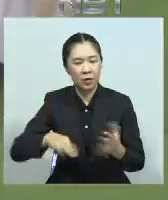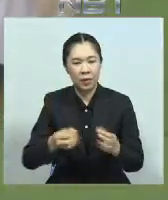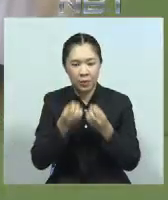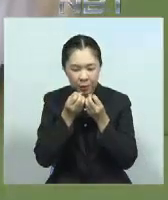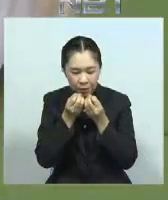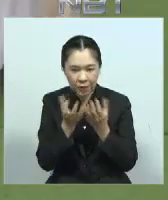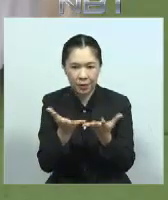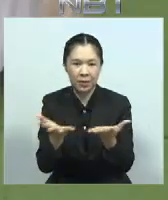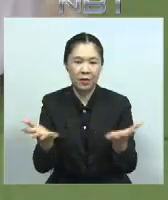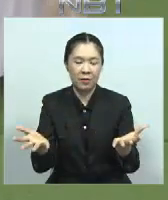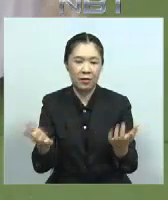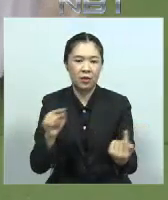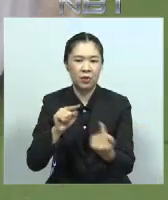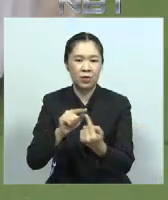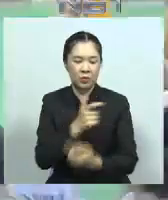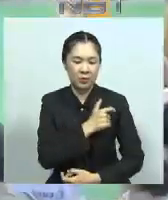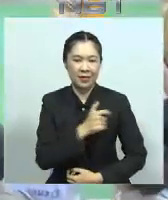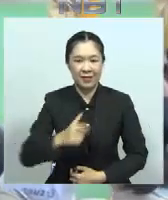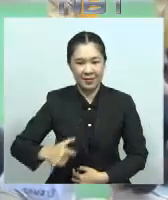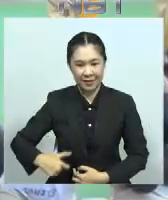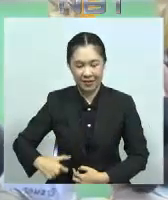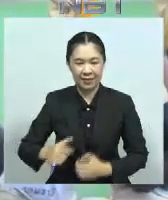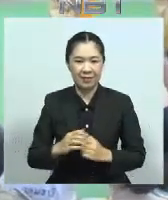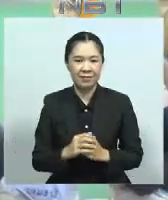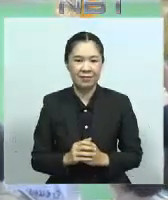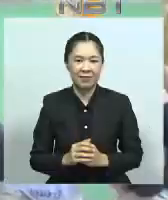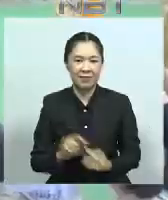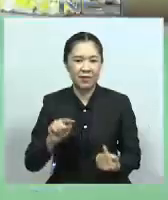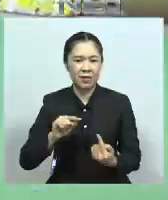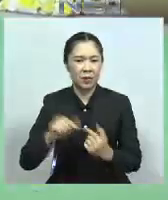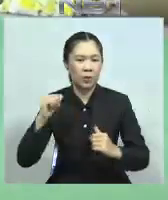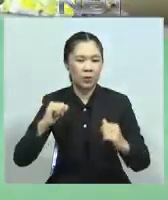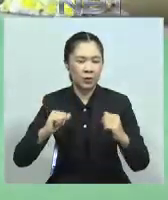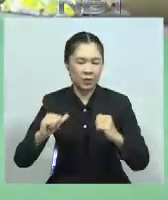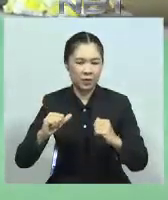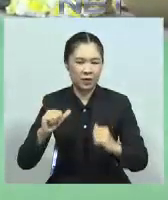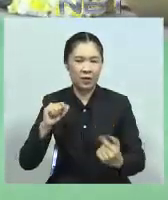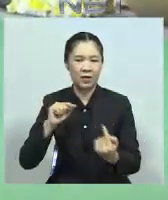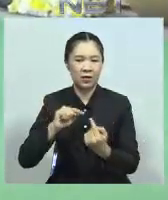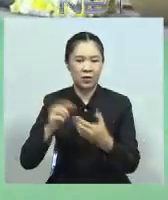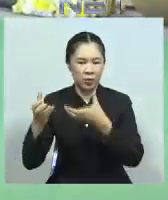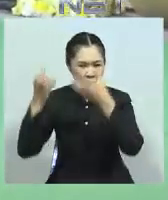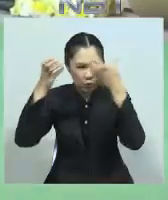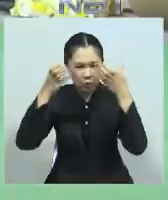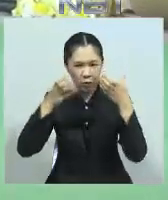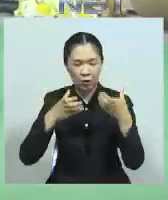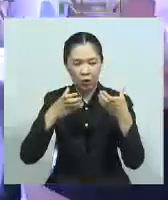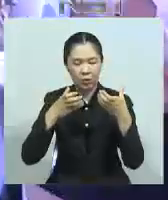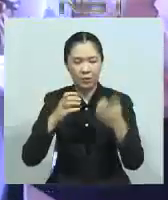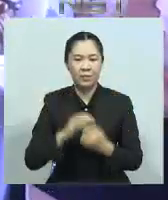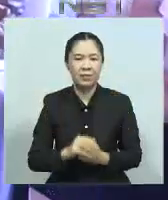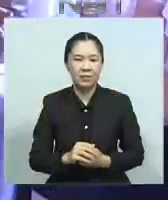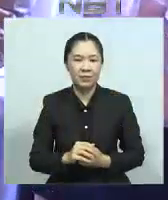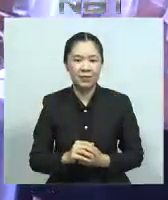รมราชาภิเษกกษัตริยธิราชรวมถึงศิลปะการแสดงไทยและการแสดงโขนเรื่องรามเกียรติ์ต